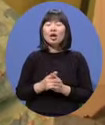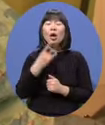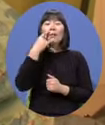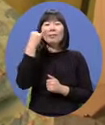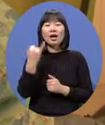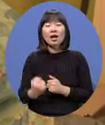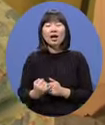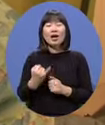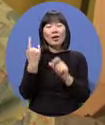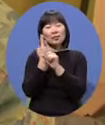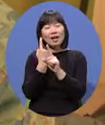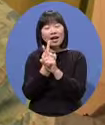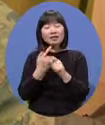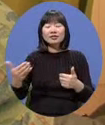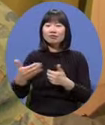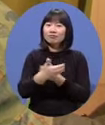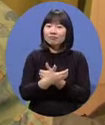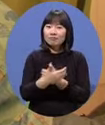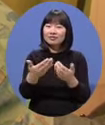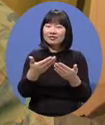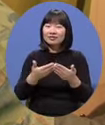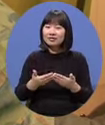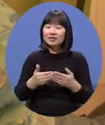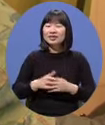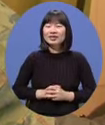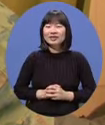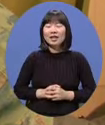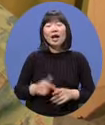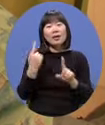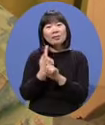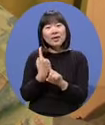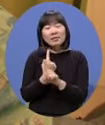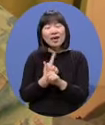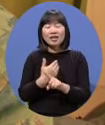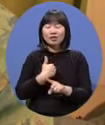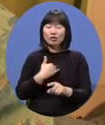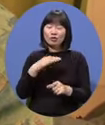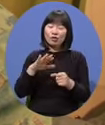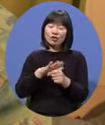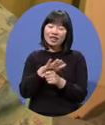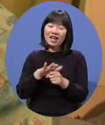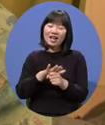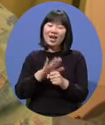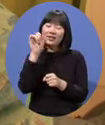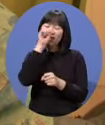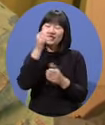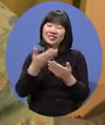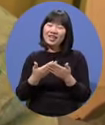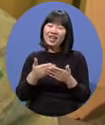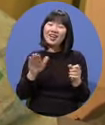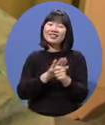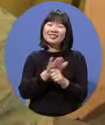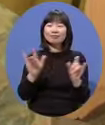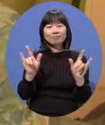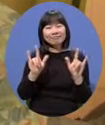엄마 매일매일 키워놔주고 매일매일 좋아해주세요.